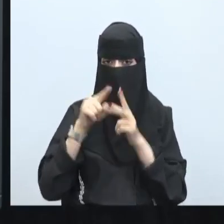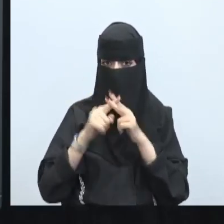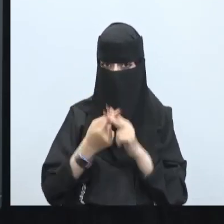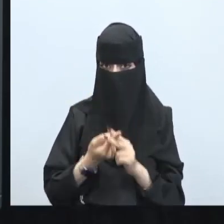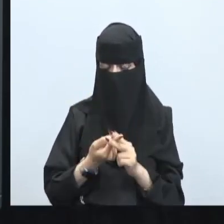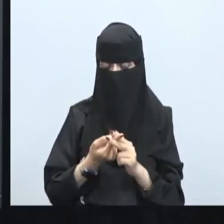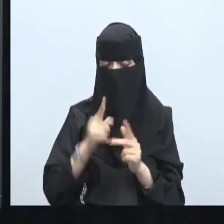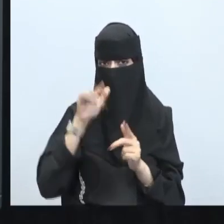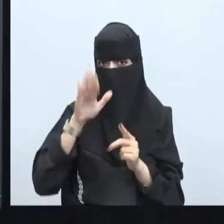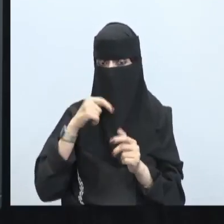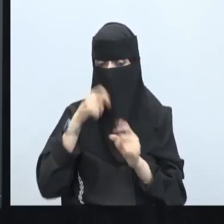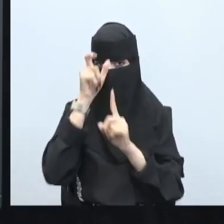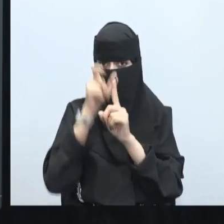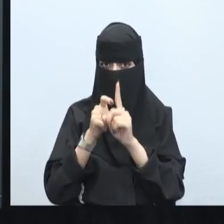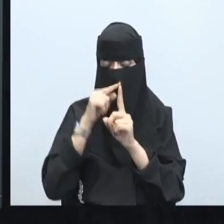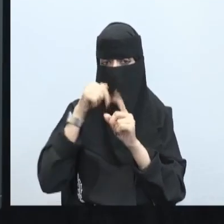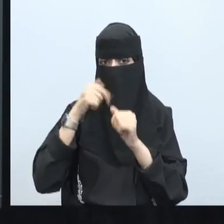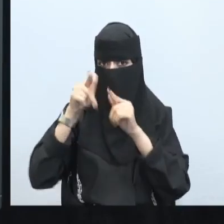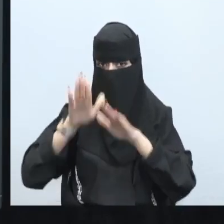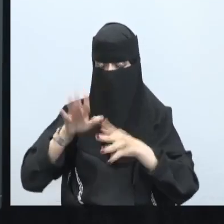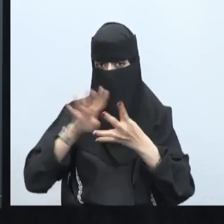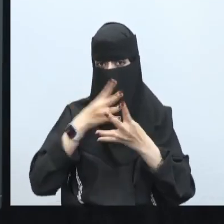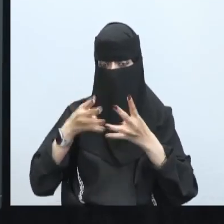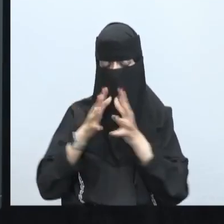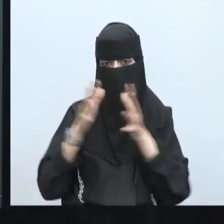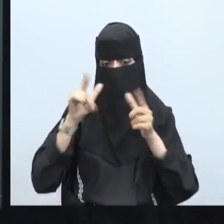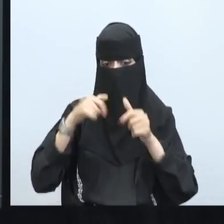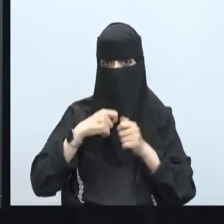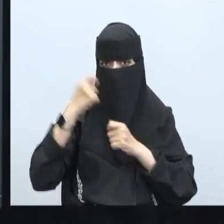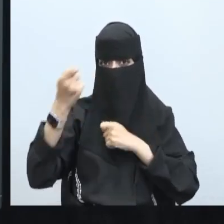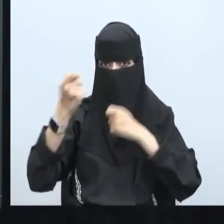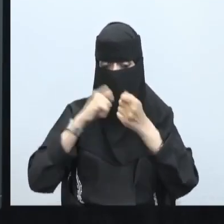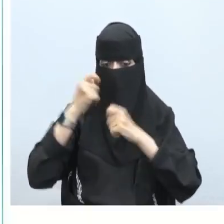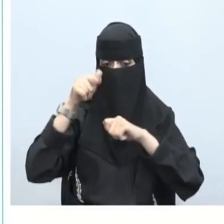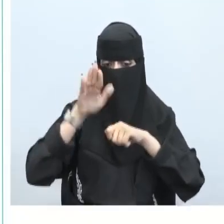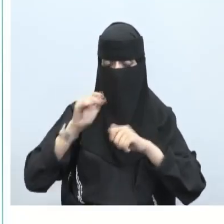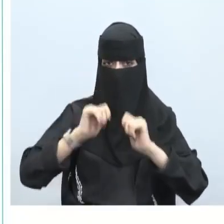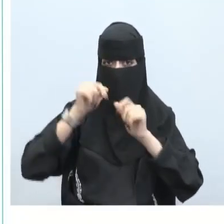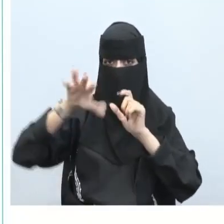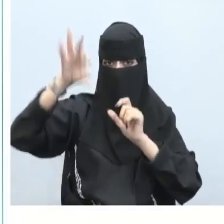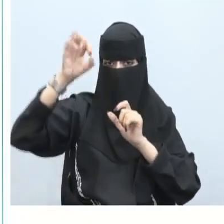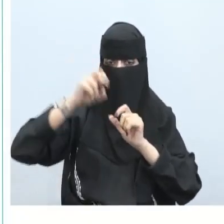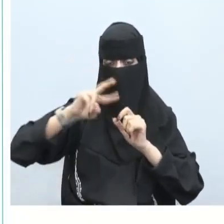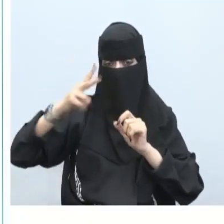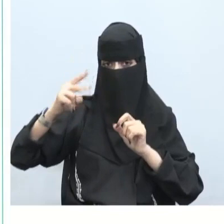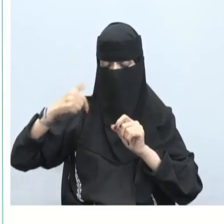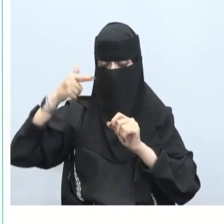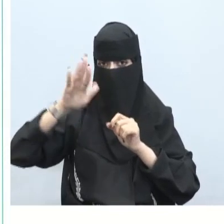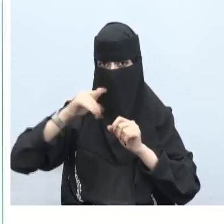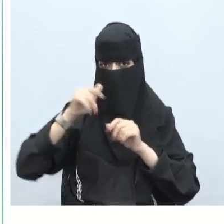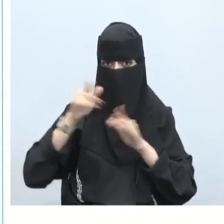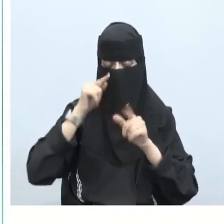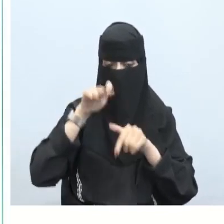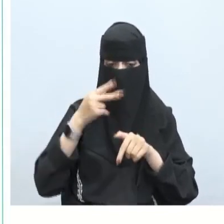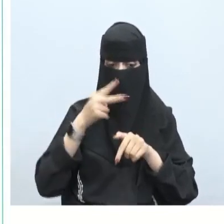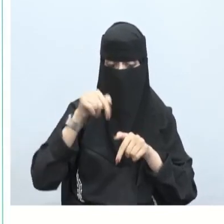وكذلك بالعميل واصبحت شبكه كبيره في التوريد وايضا اصبح هنالك خيارات كثيره متعدده لذلك